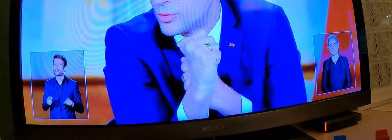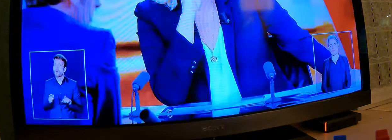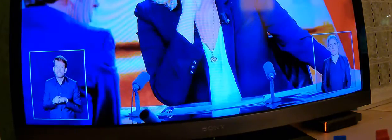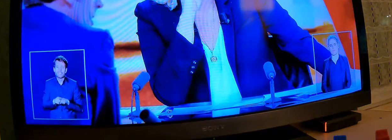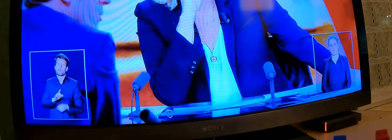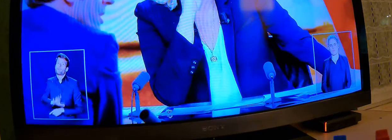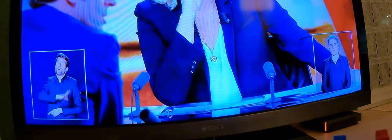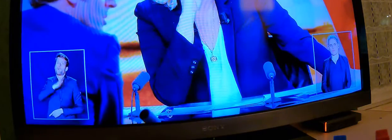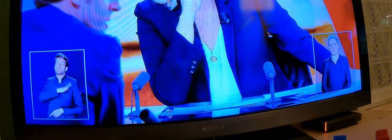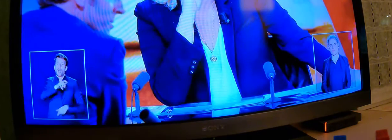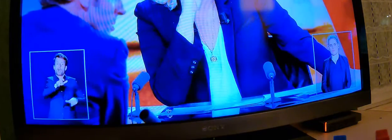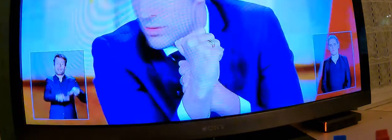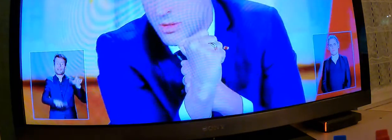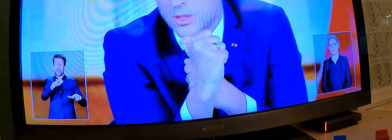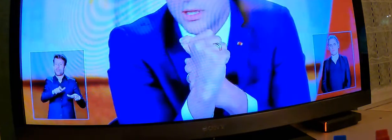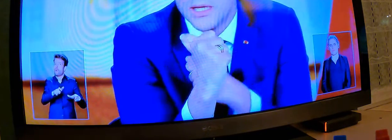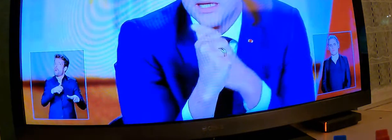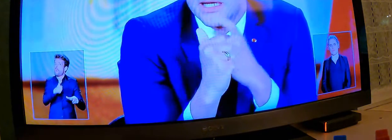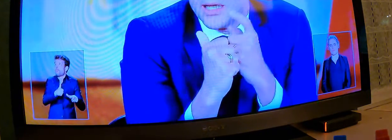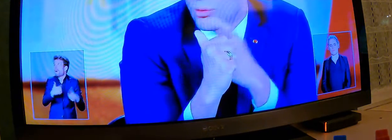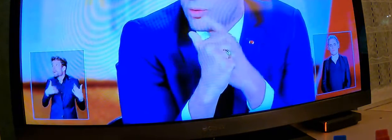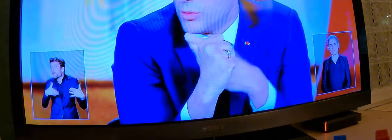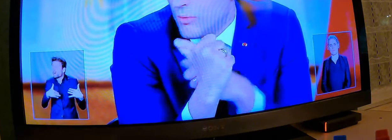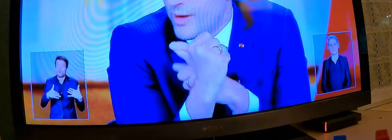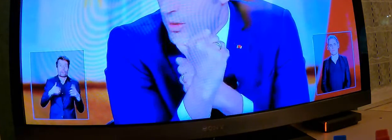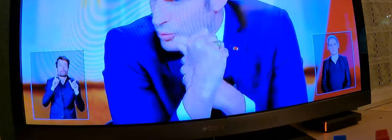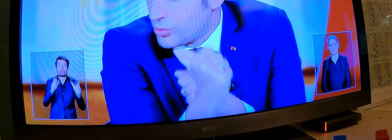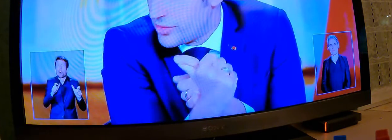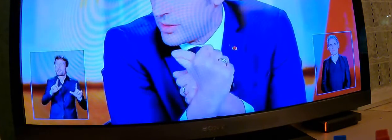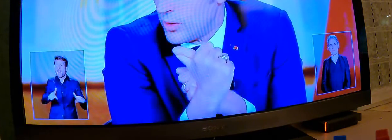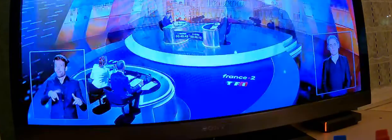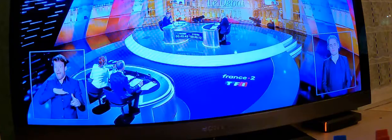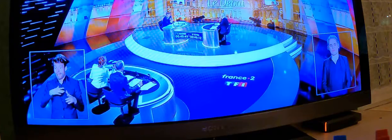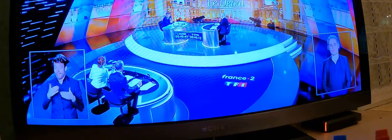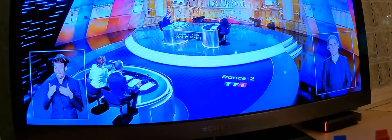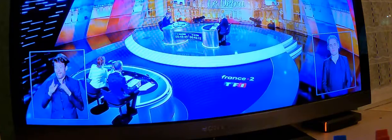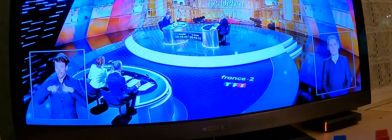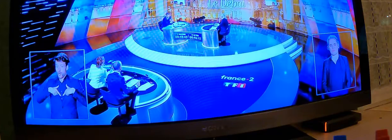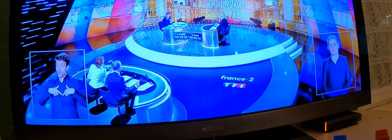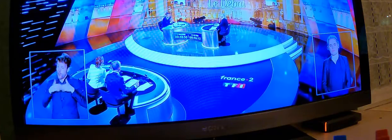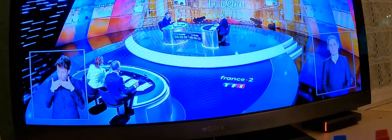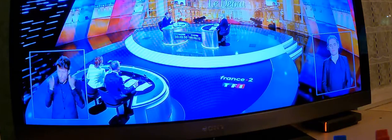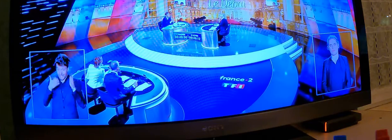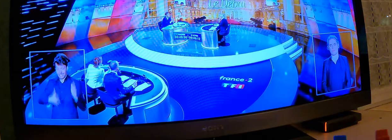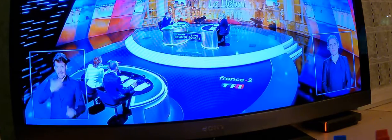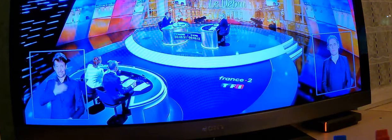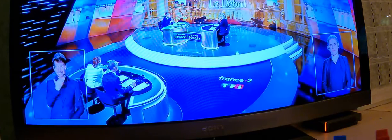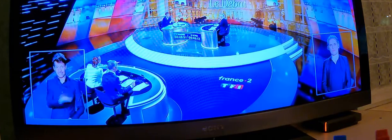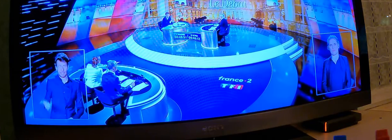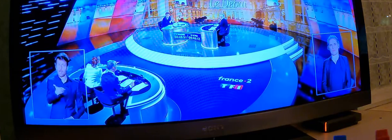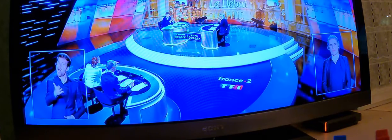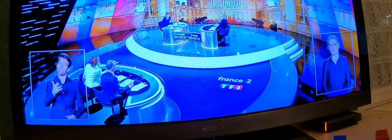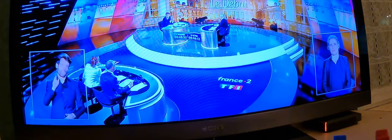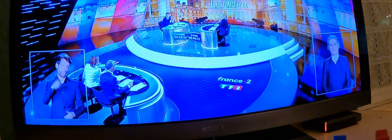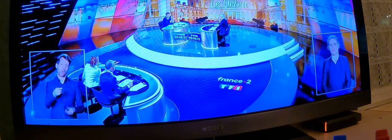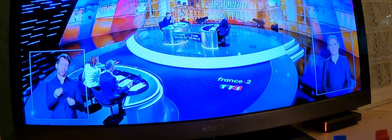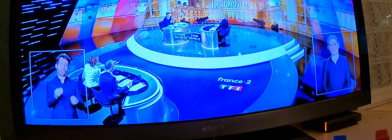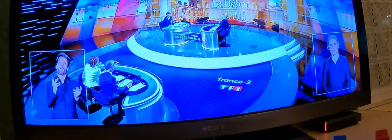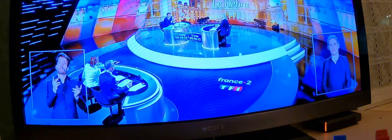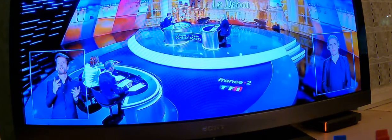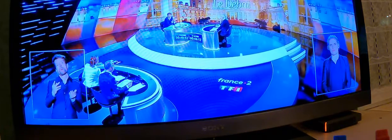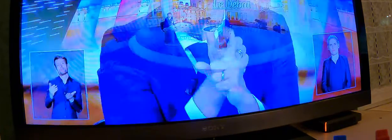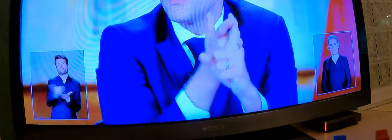qui nous devons tant parce qu'on a rouvert l'école grâce à eux. Et donc, on va tous les revaloriser comme on a commencé de le faire, mais on